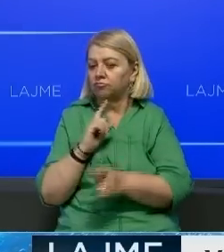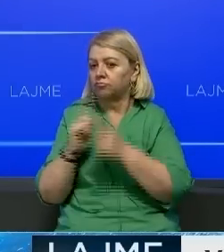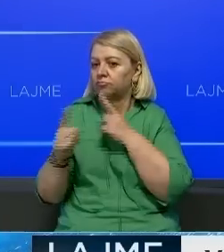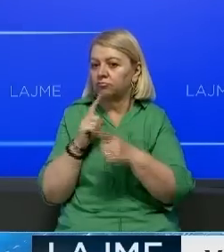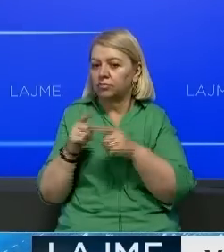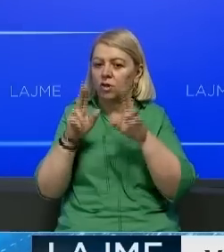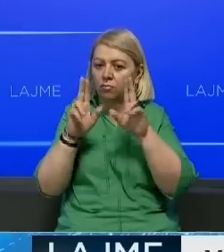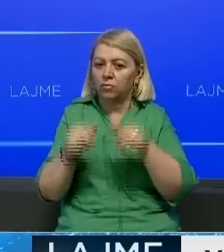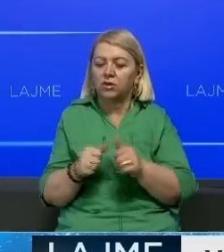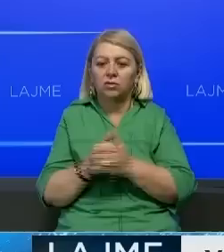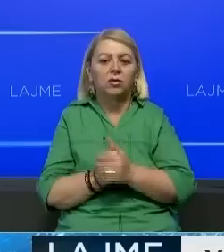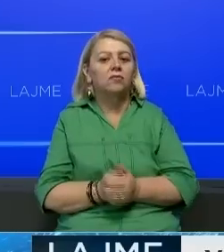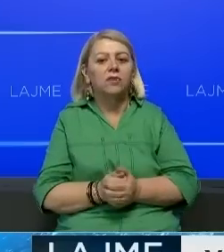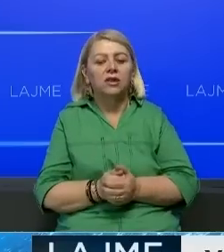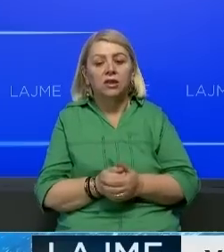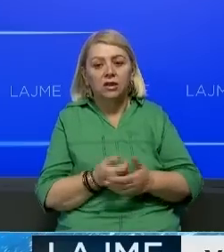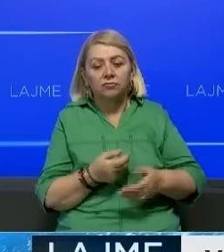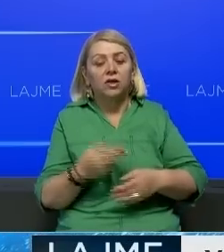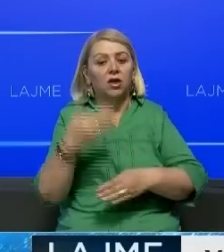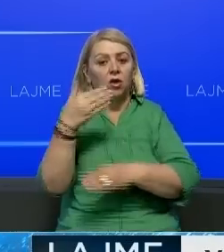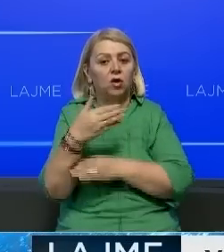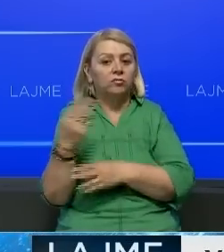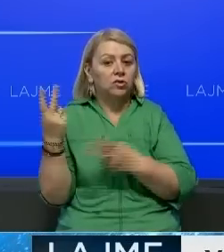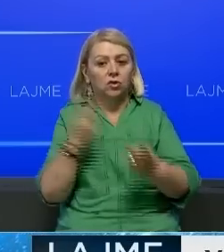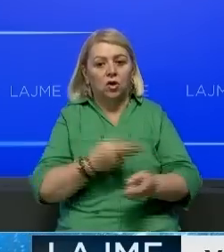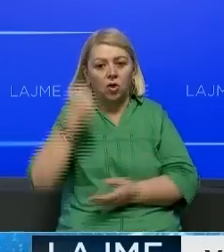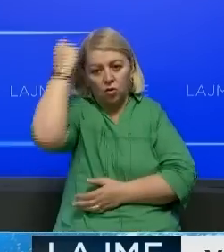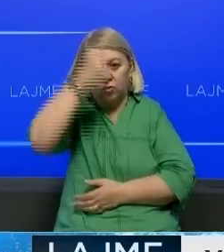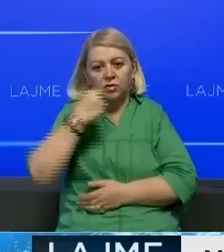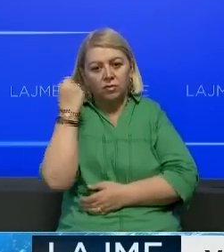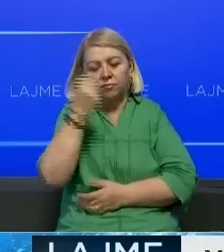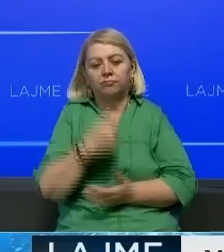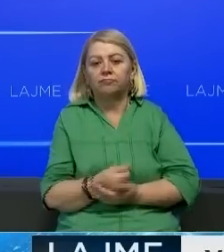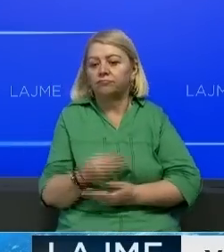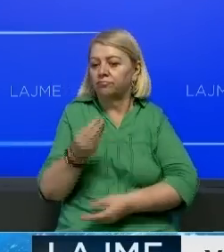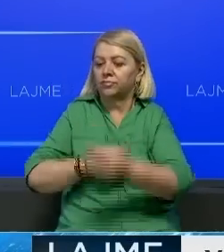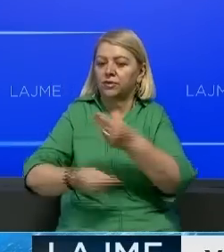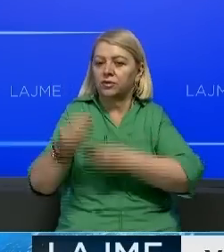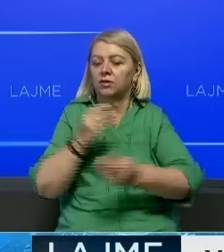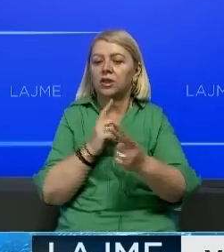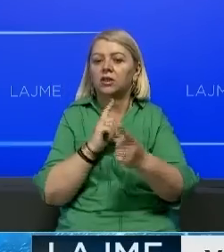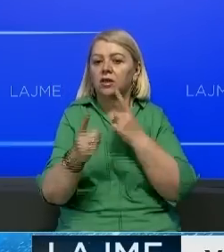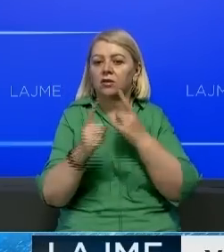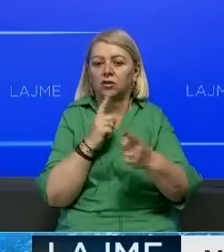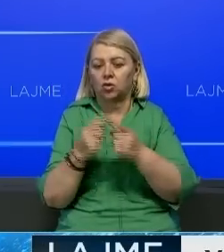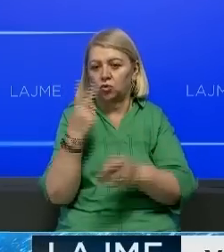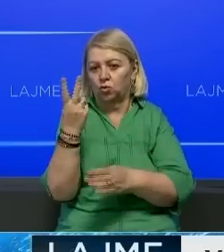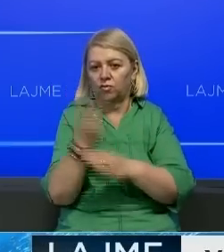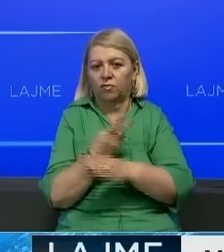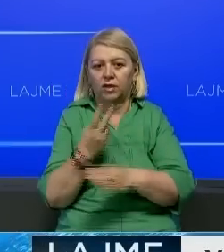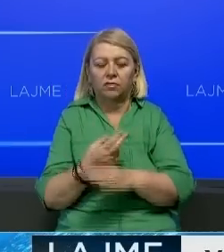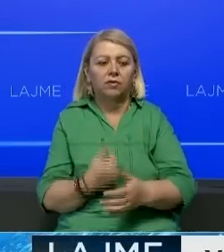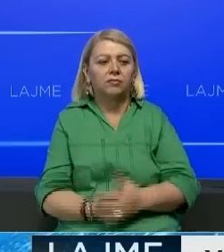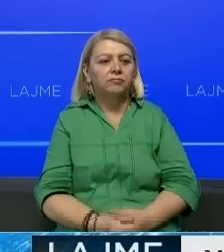për mundësitë e tërheqjes së investitorëve nga ky shtet, si dhe rritjen e shkëmbimeve tregtare në mes të dyja vendeve.